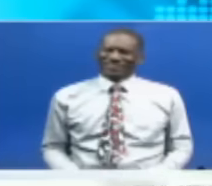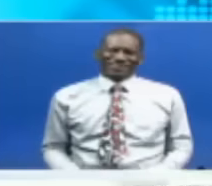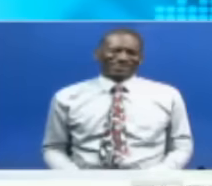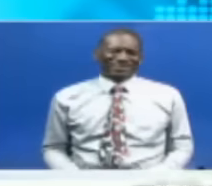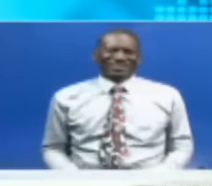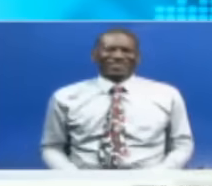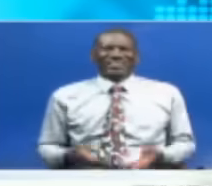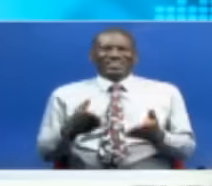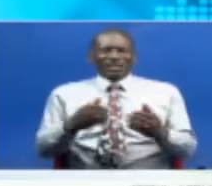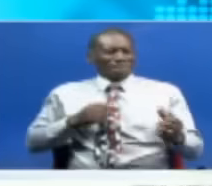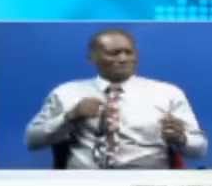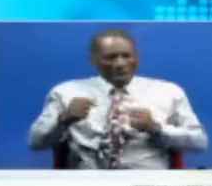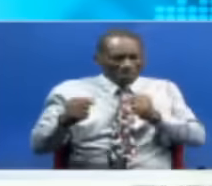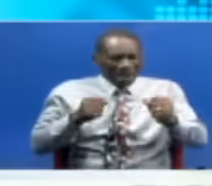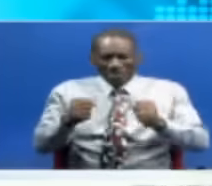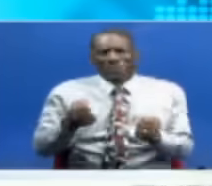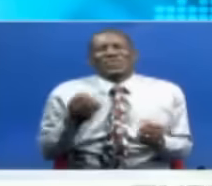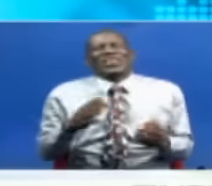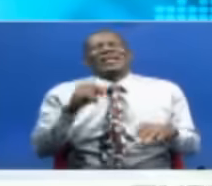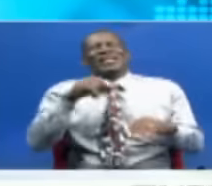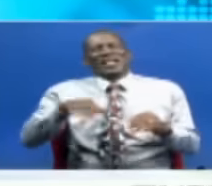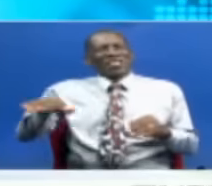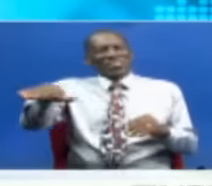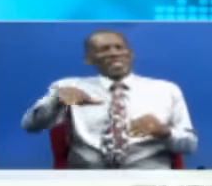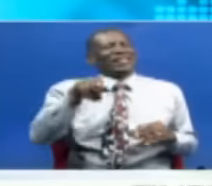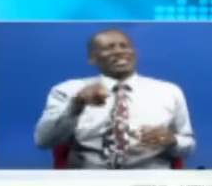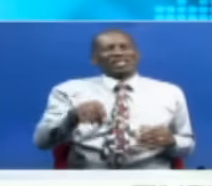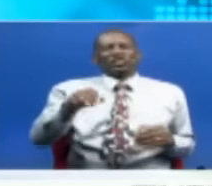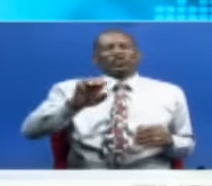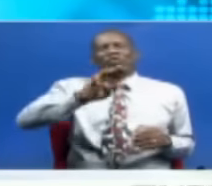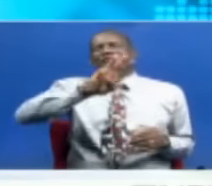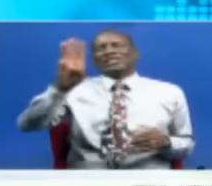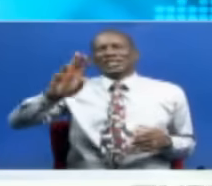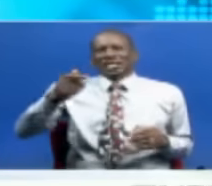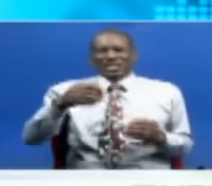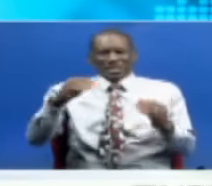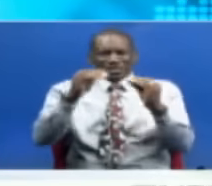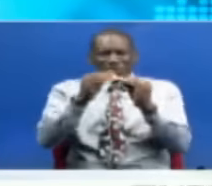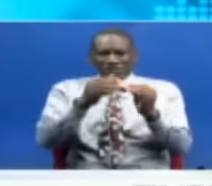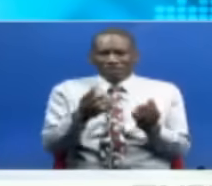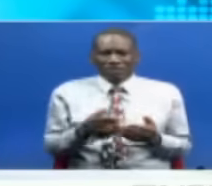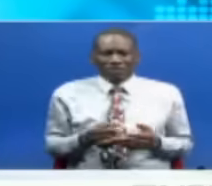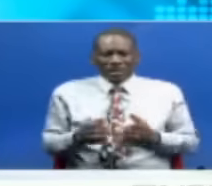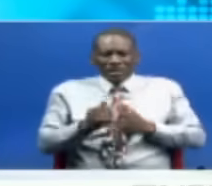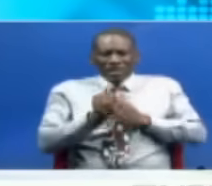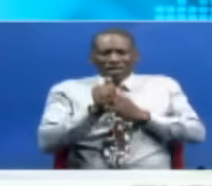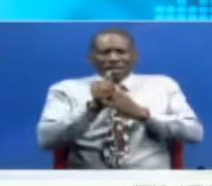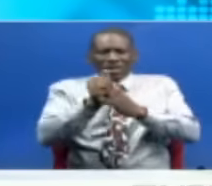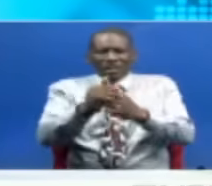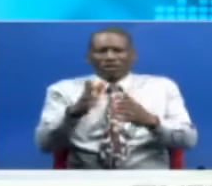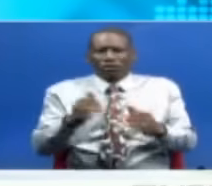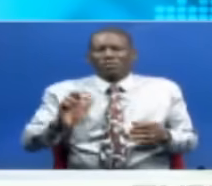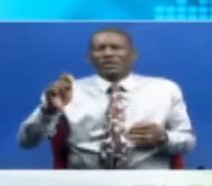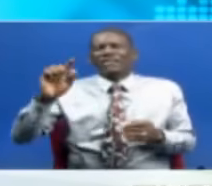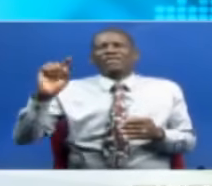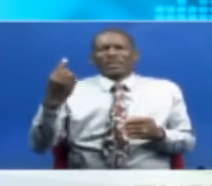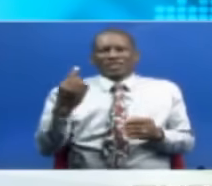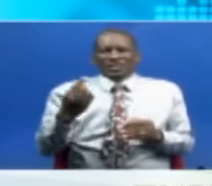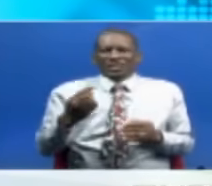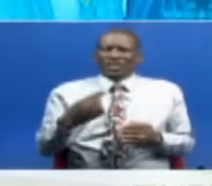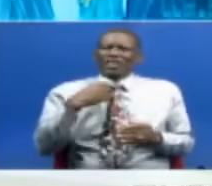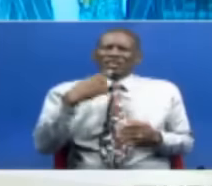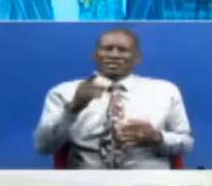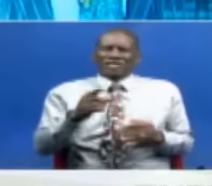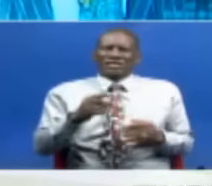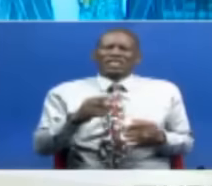Mtazamaji, ngumi zilinyesha kule katika maeneo hayo ya magharibi katika mkutano huo. Viongozi kutoka muungano wa Kenya Kwanza wamemkosoa kinara wa